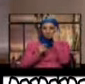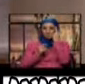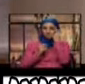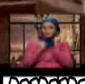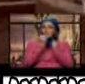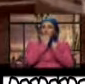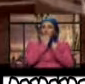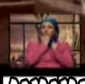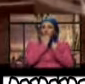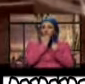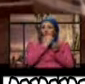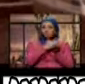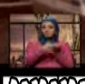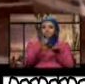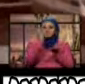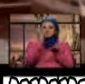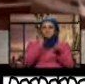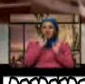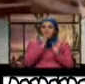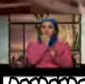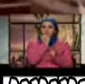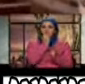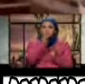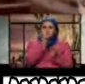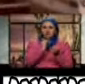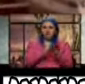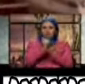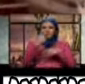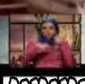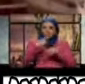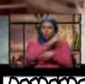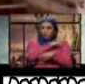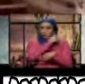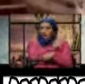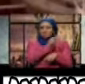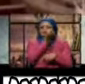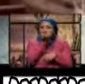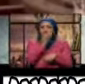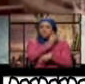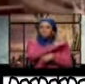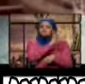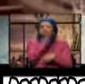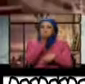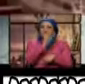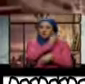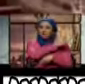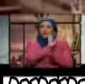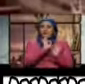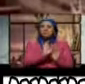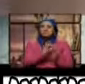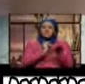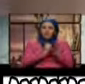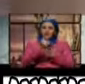إلا وعقدته باستغفار. فإذا سبحان الله جاءت مناديل حرير هدية لرسول الله من اليمن عليه